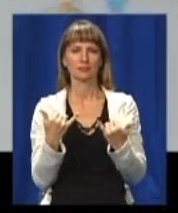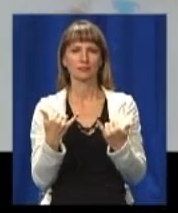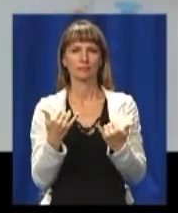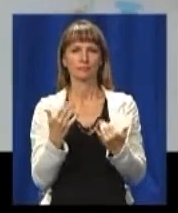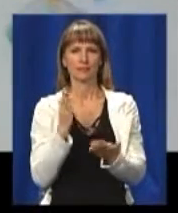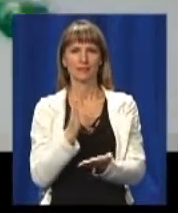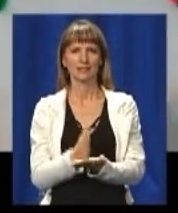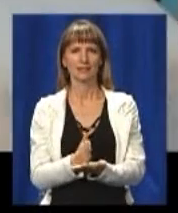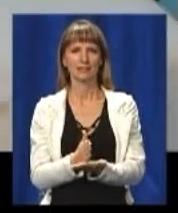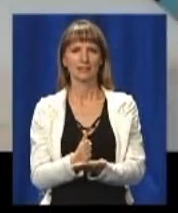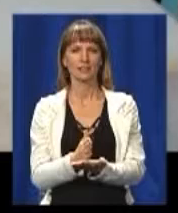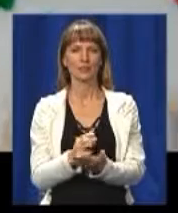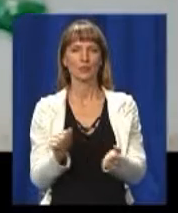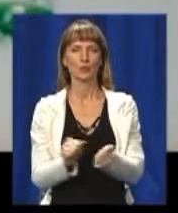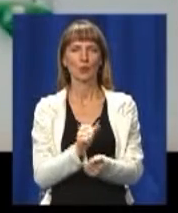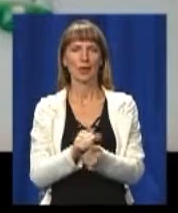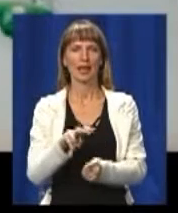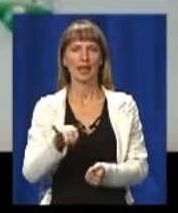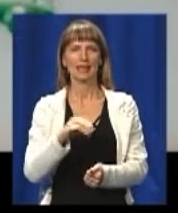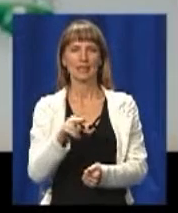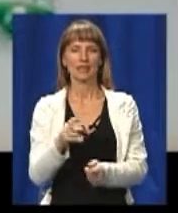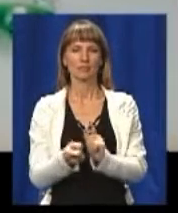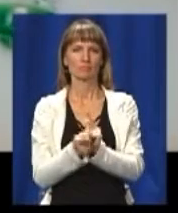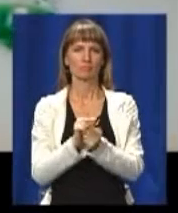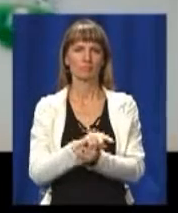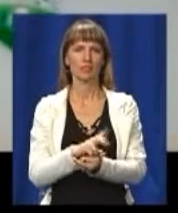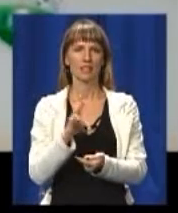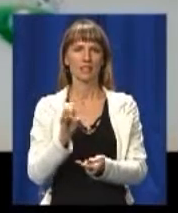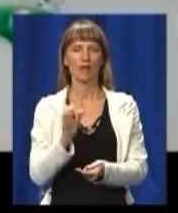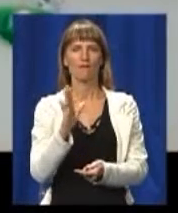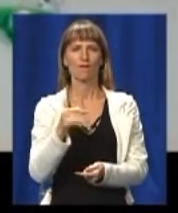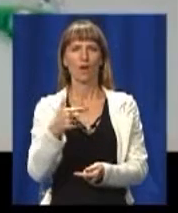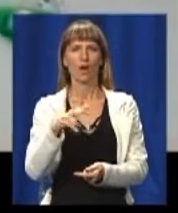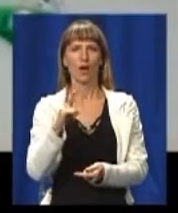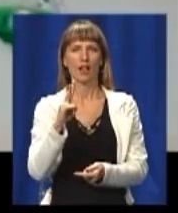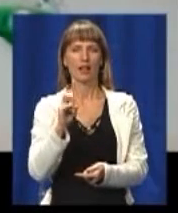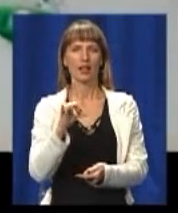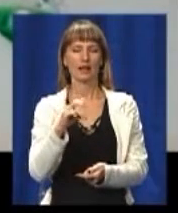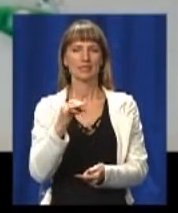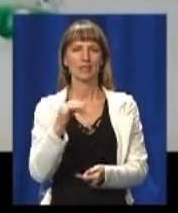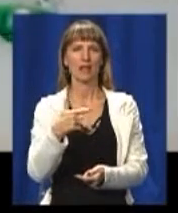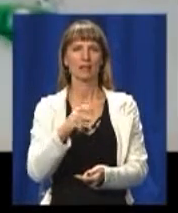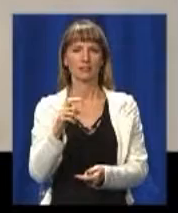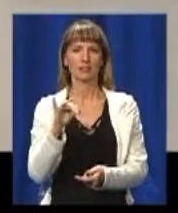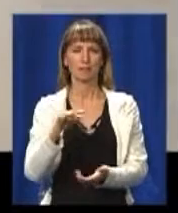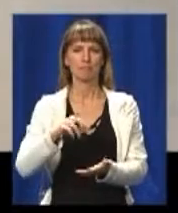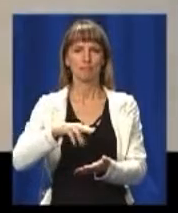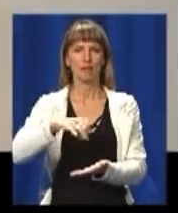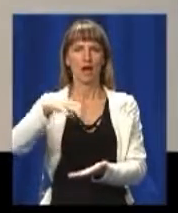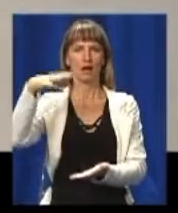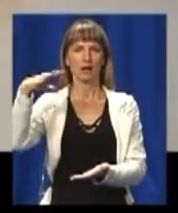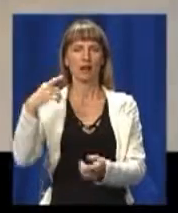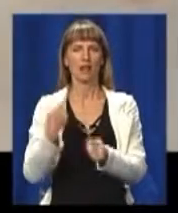що зараз відбувається, сухий лід перетворюється на вуглекислий газ і випаровується. І ось саме